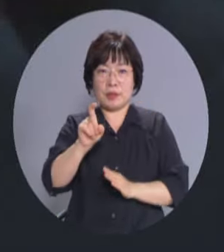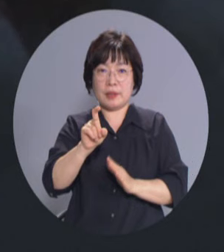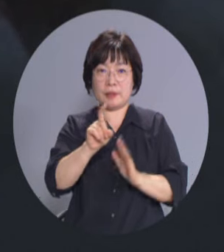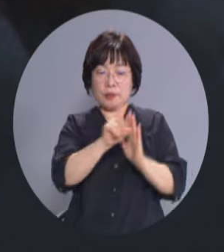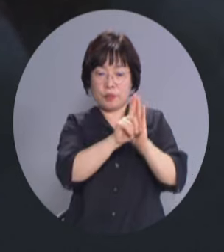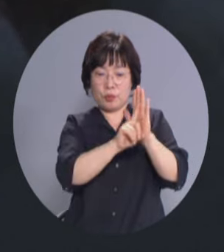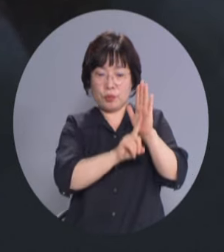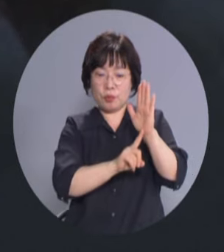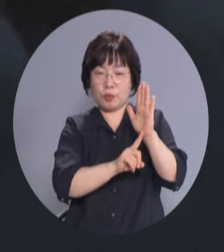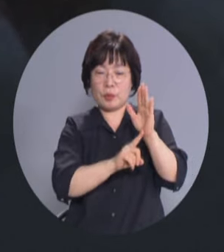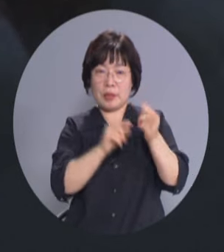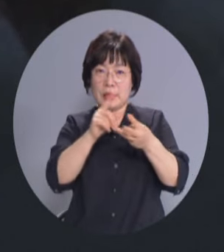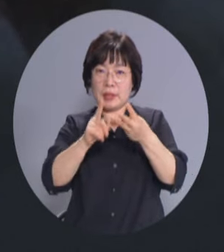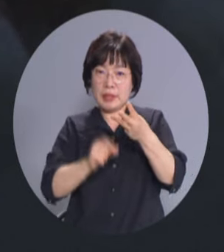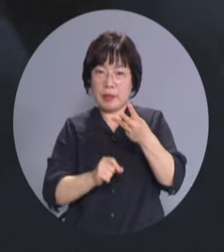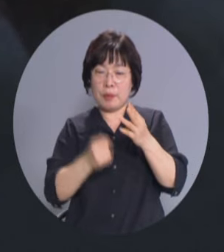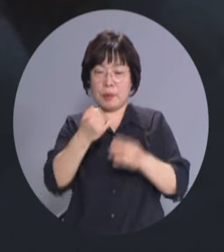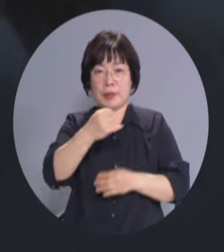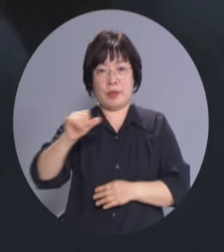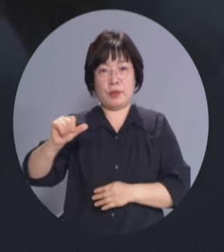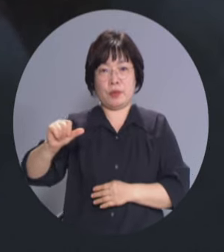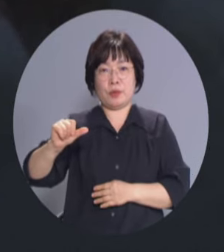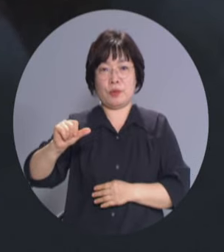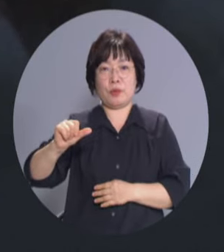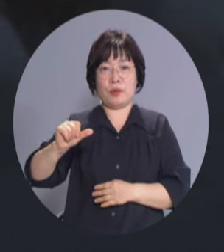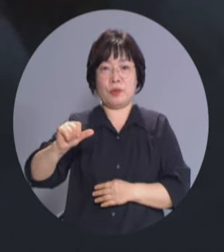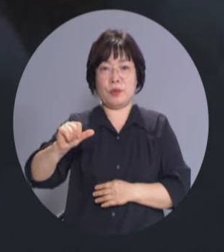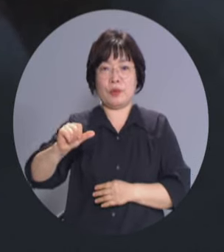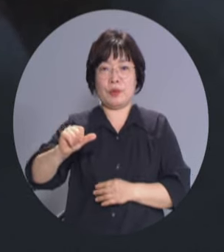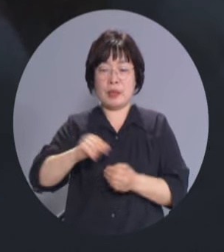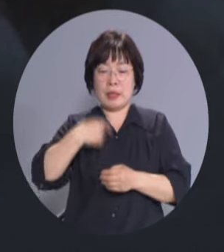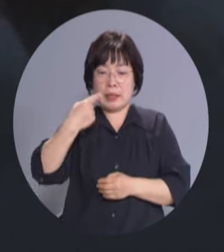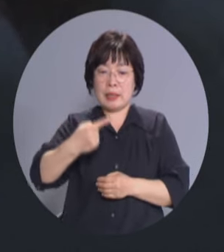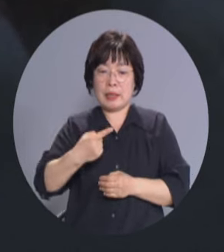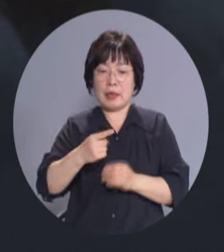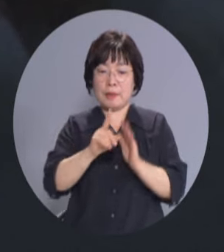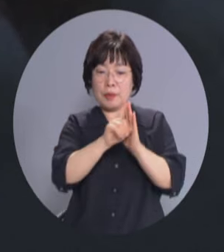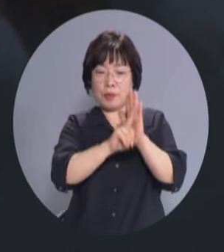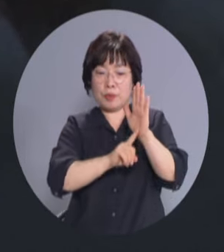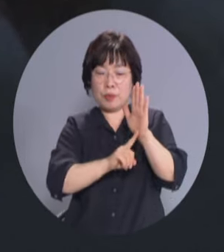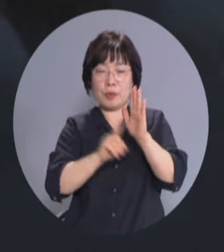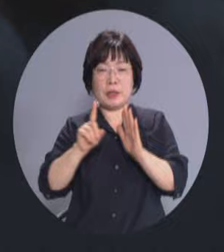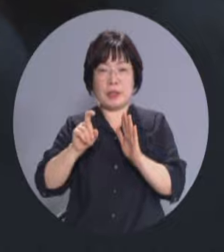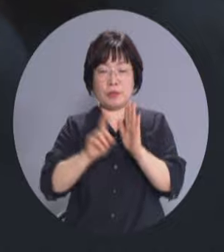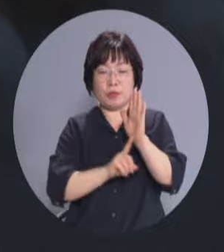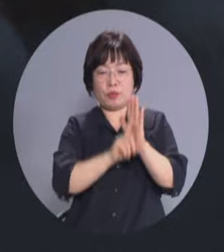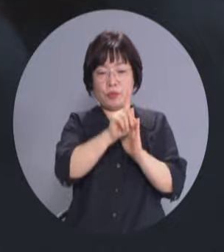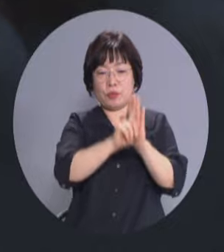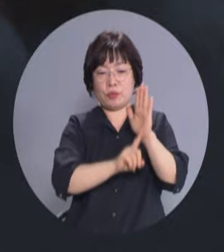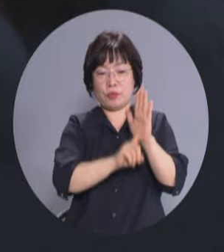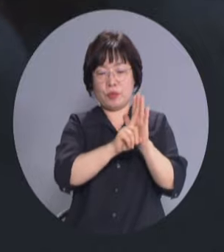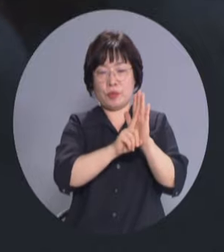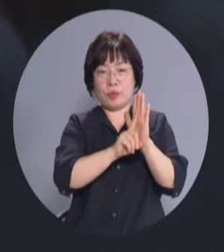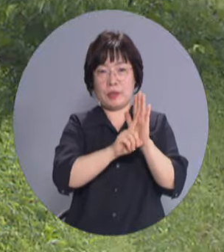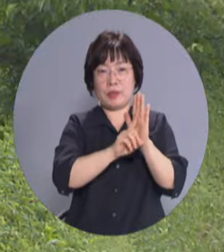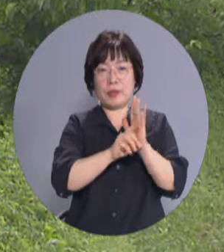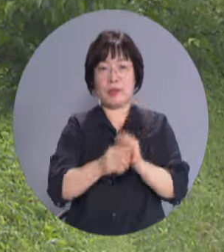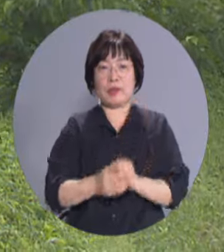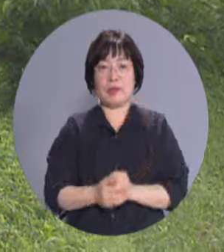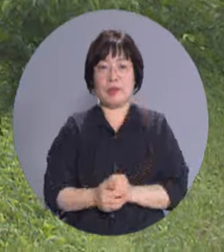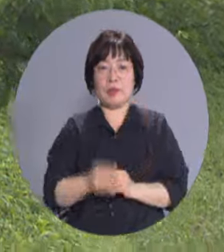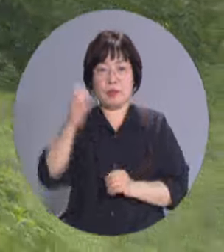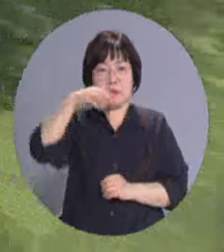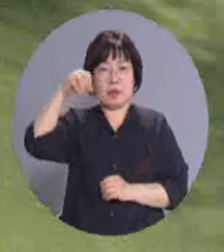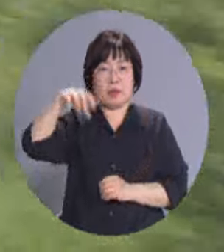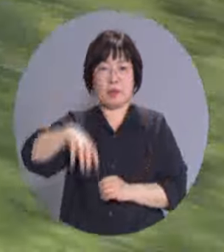최저기온은 3월초 다시 영하 5도로 떨어졌고 이후 11도까지 찍으며 오르락 내리락을 반복했습니다